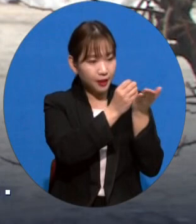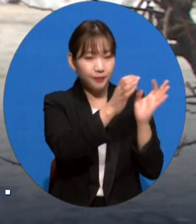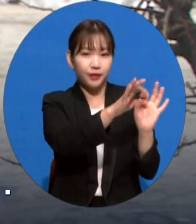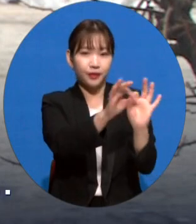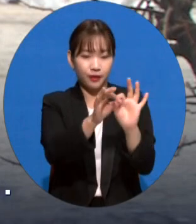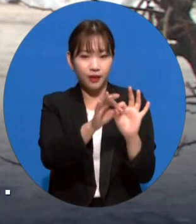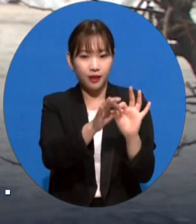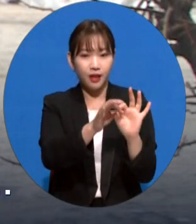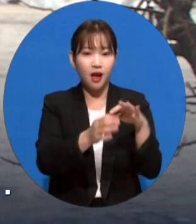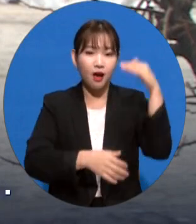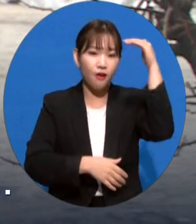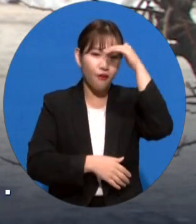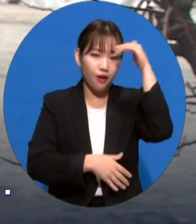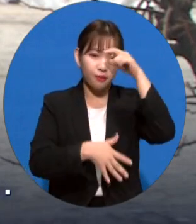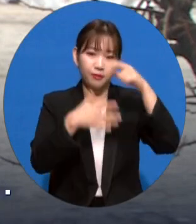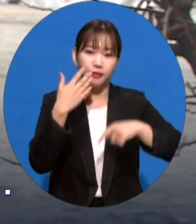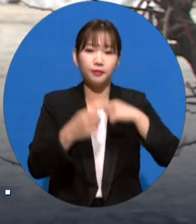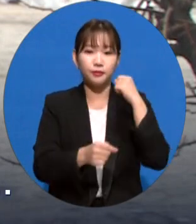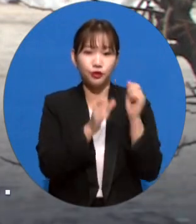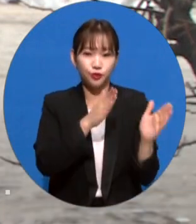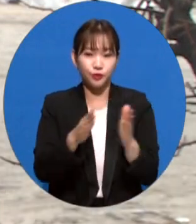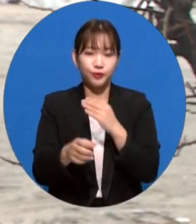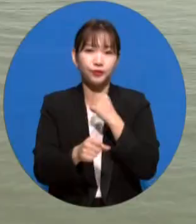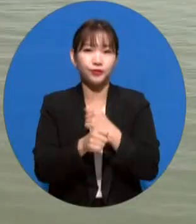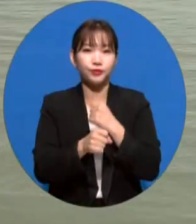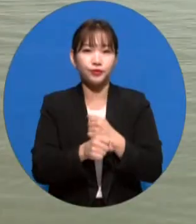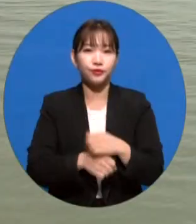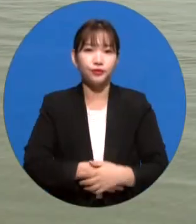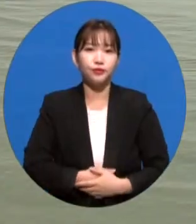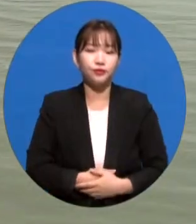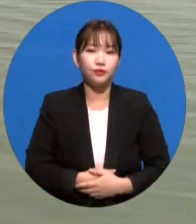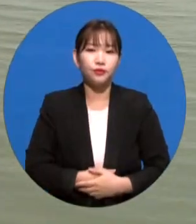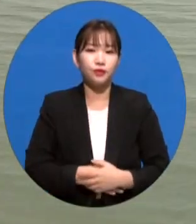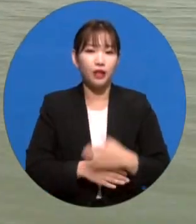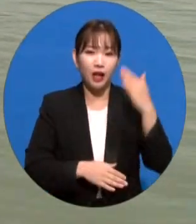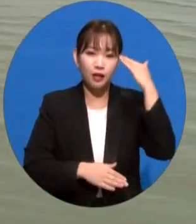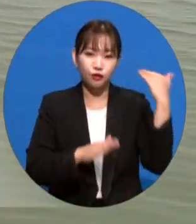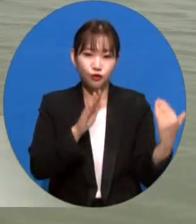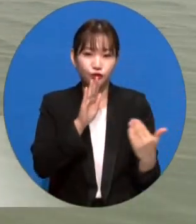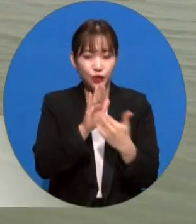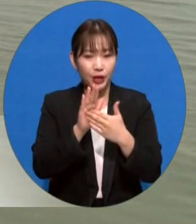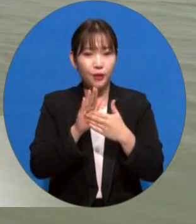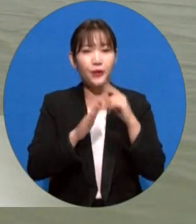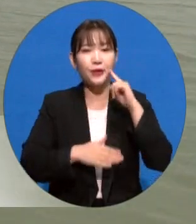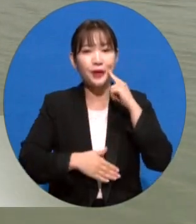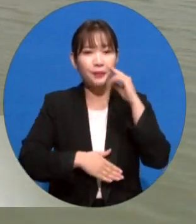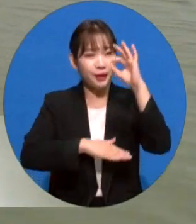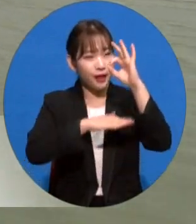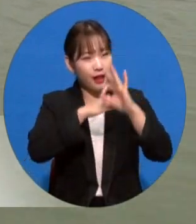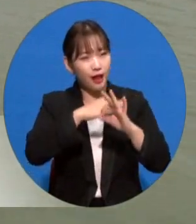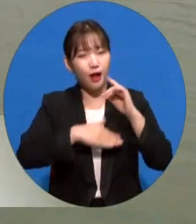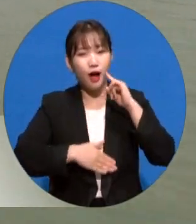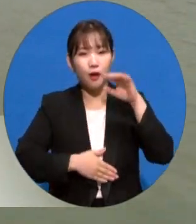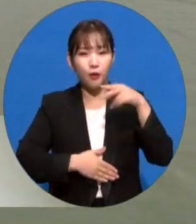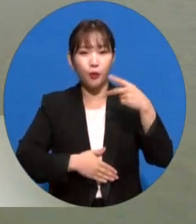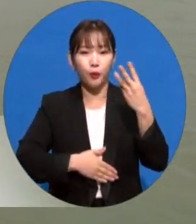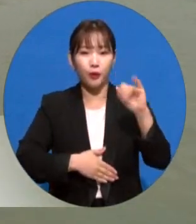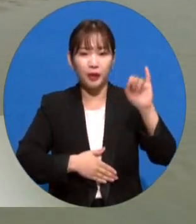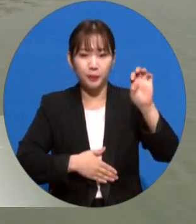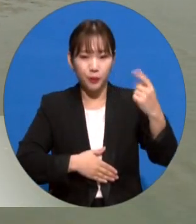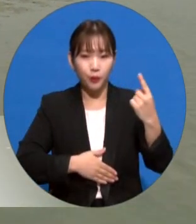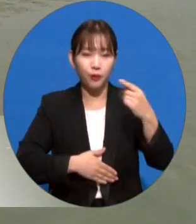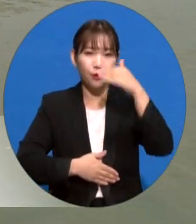연계한 관광 프로그램을 준비하였으며 국내 최고의 일몰 명소로 꼽히는 도리퍼에도